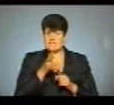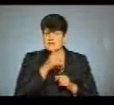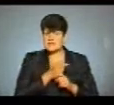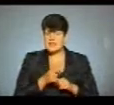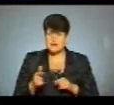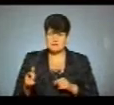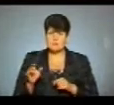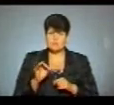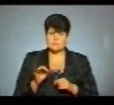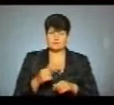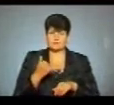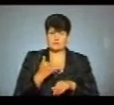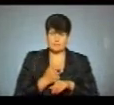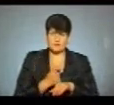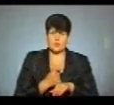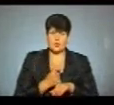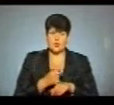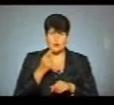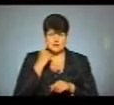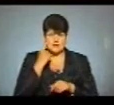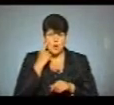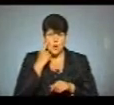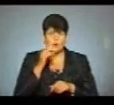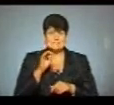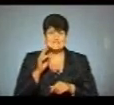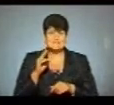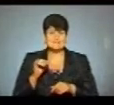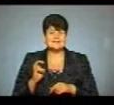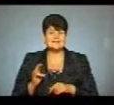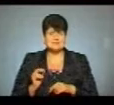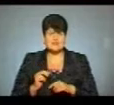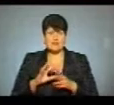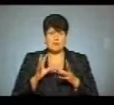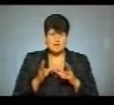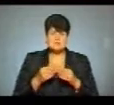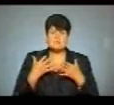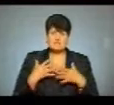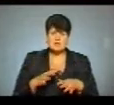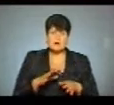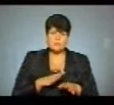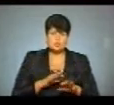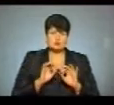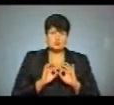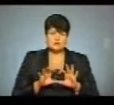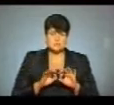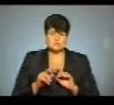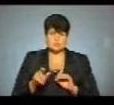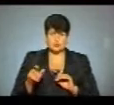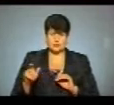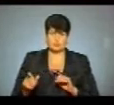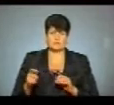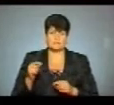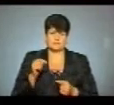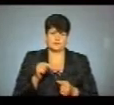по стратегічній екологічній оцінці, де, в принципі, було вже доведено мешканців